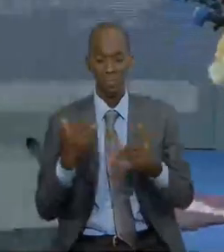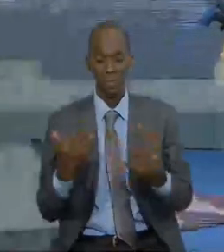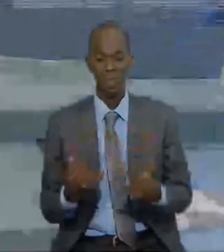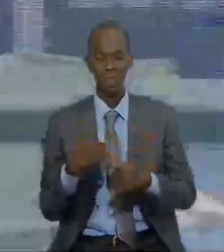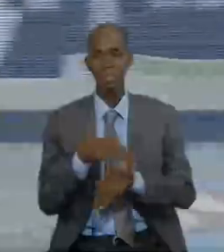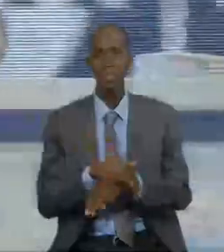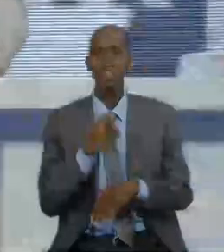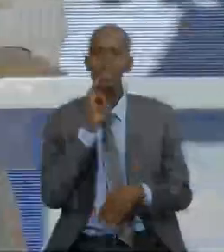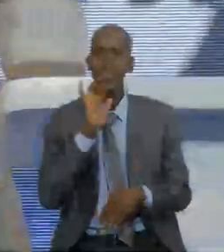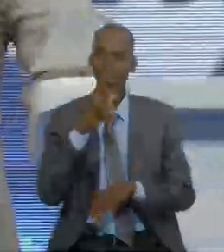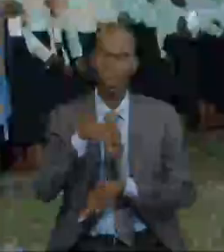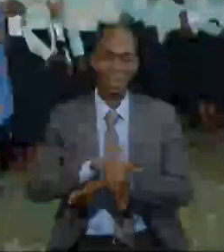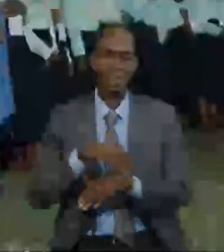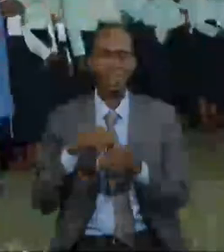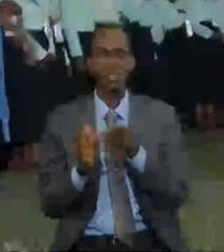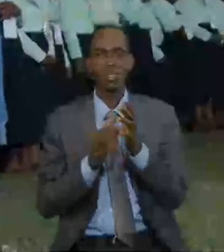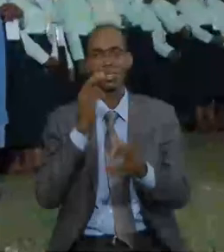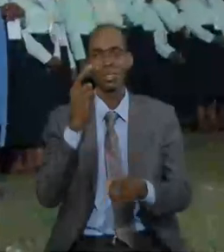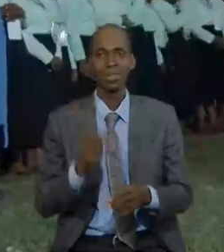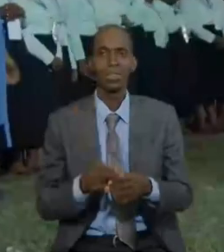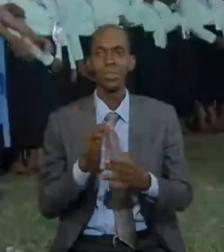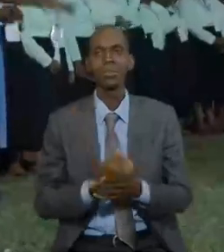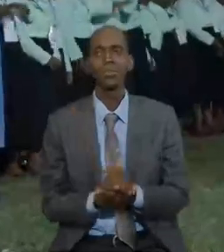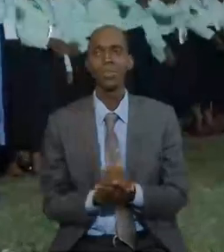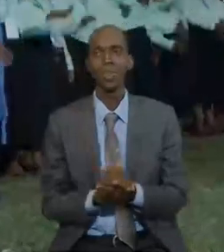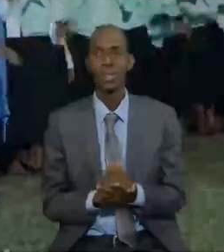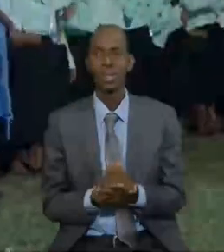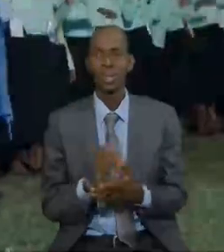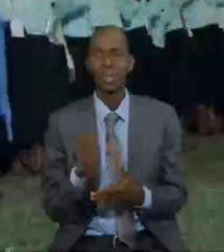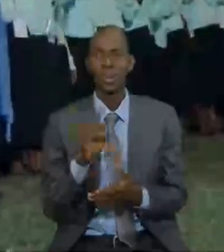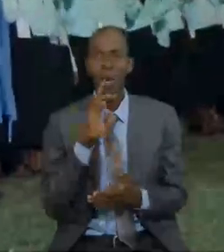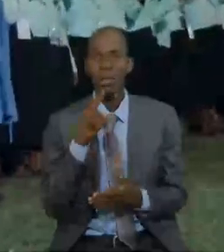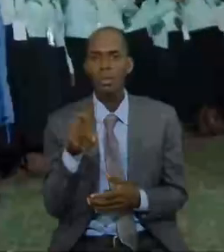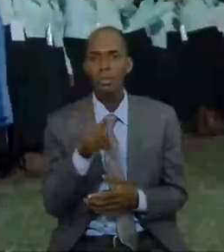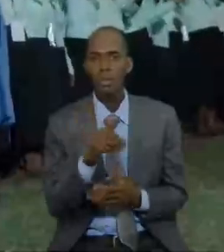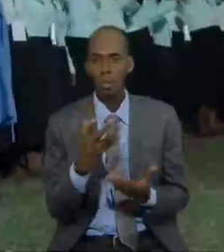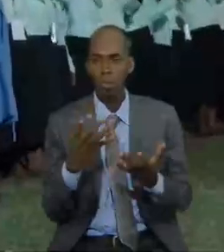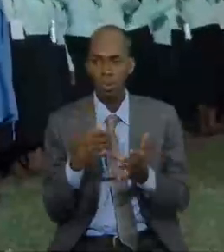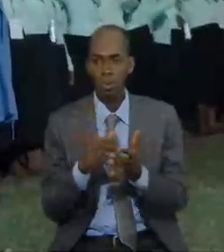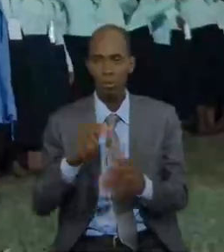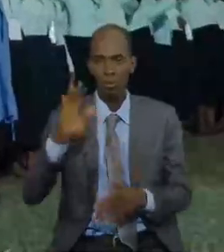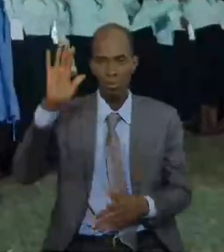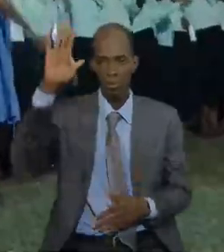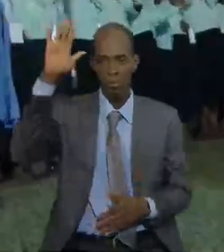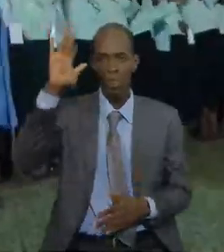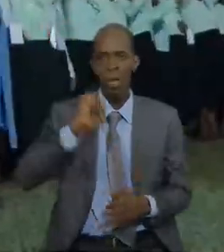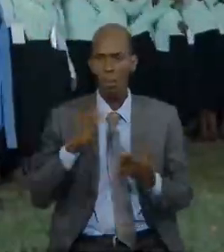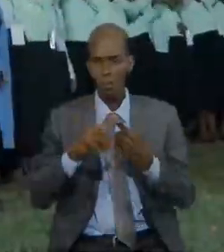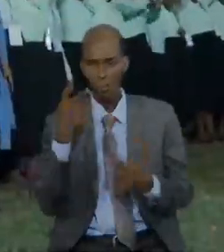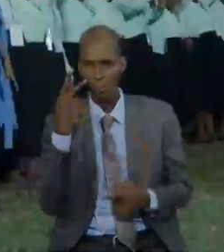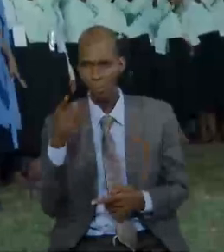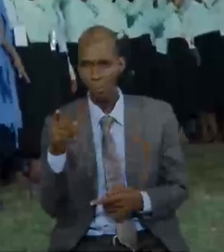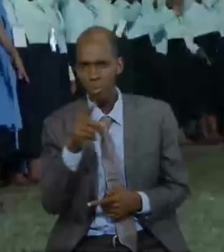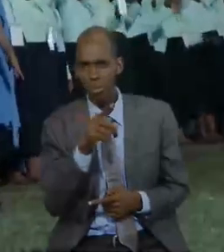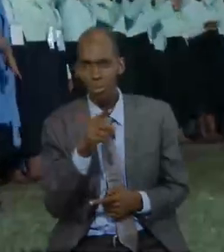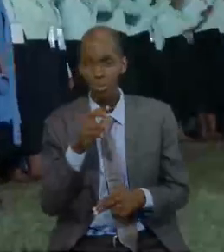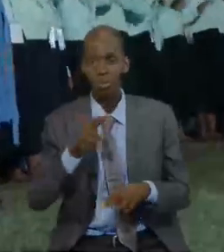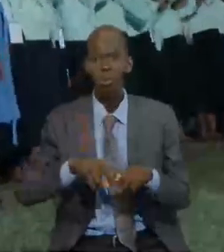de délivrance ce soir c'est ta soirée où es-tu là-bas